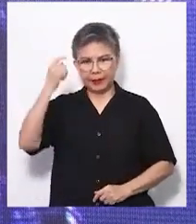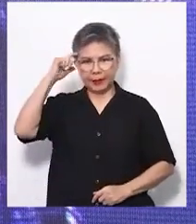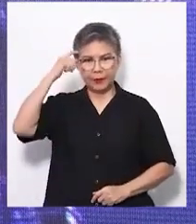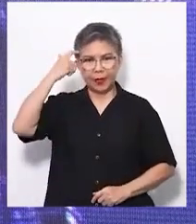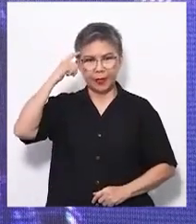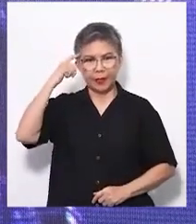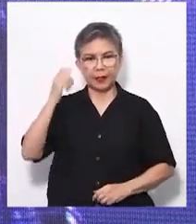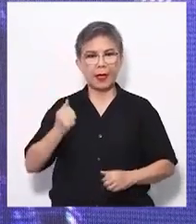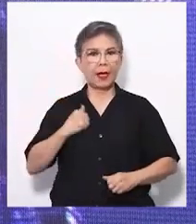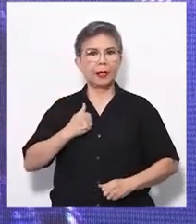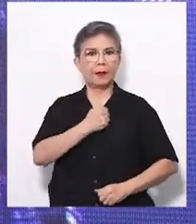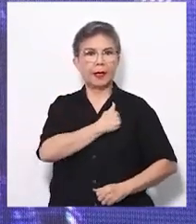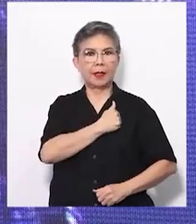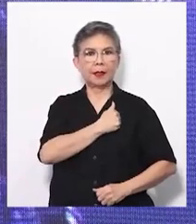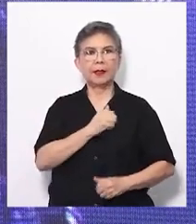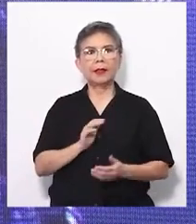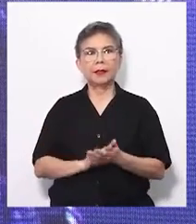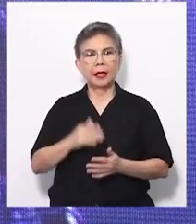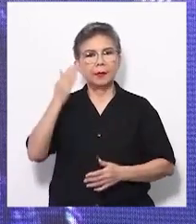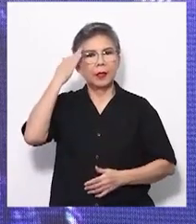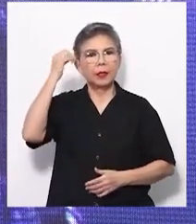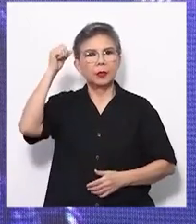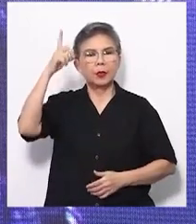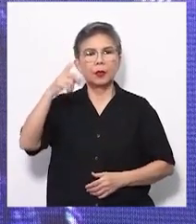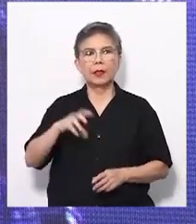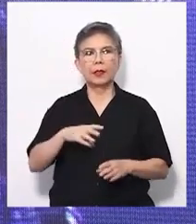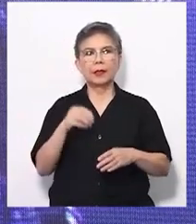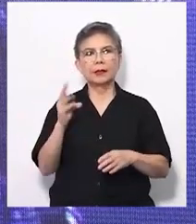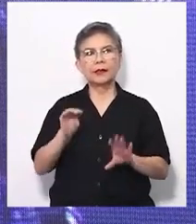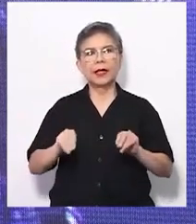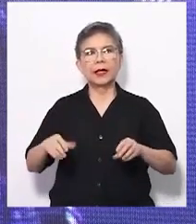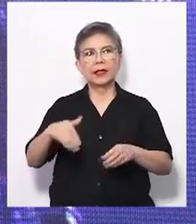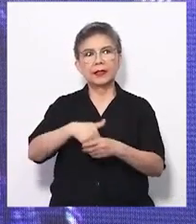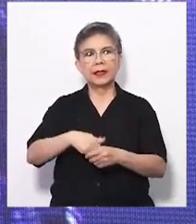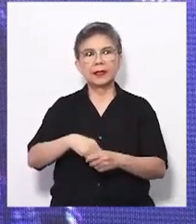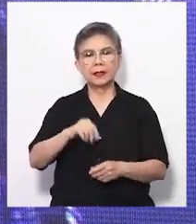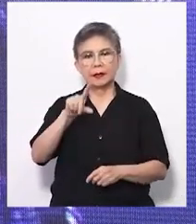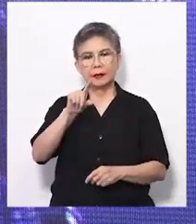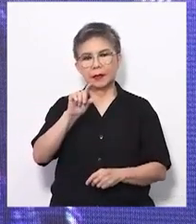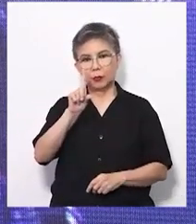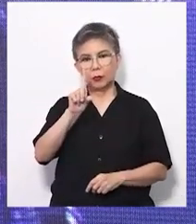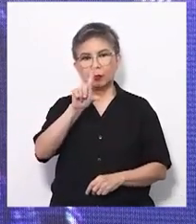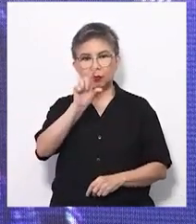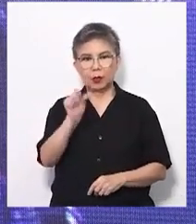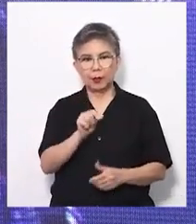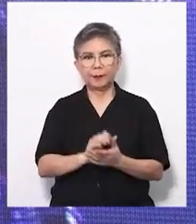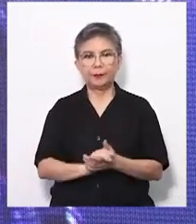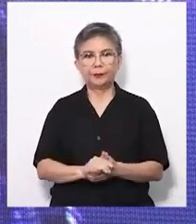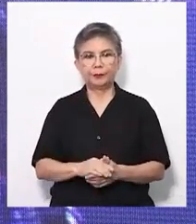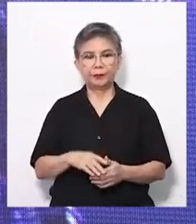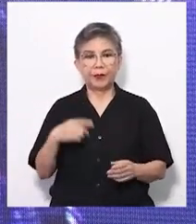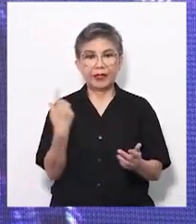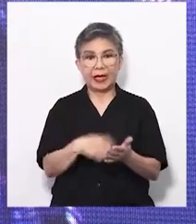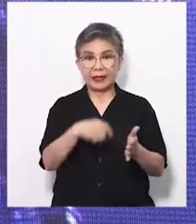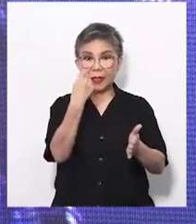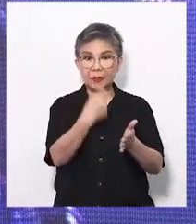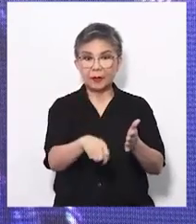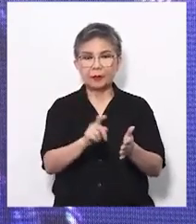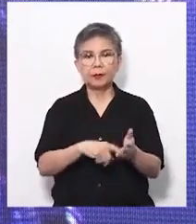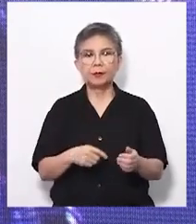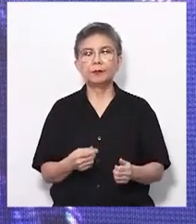keduaan keagamaan dan pengetahuan profesi selama satu bulan Adapun sanksi